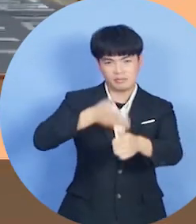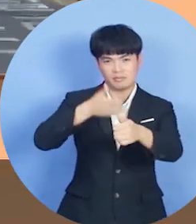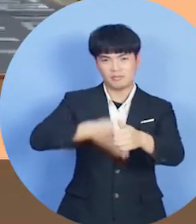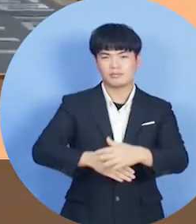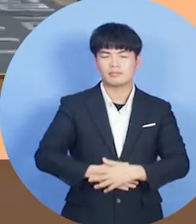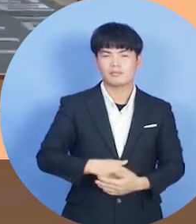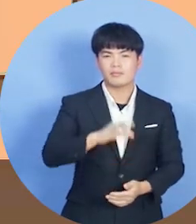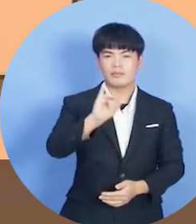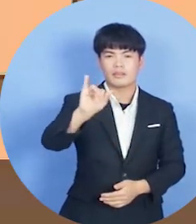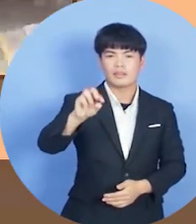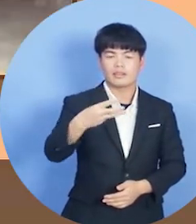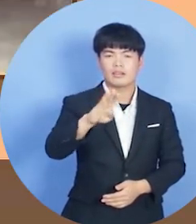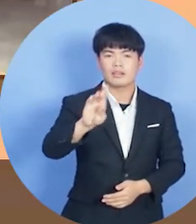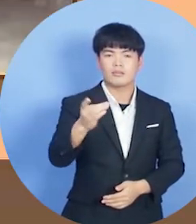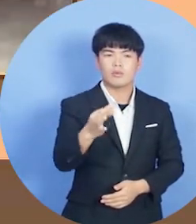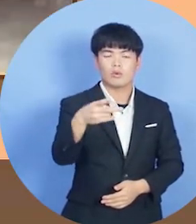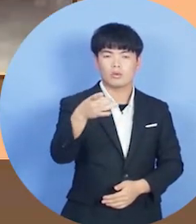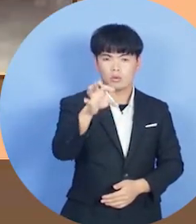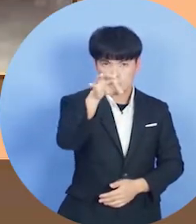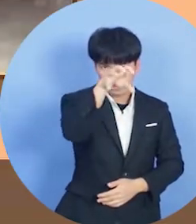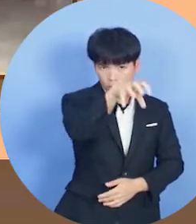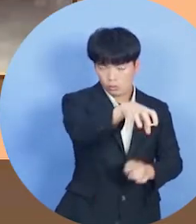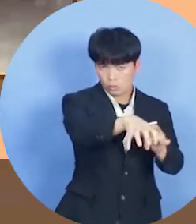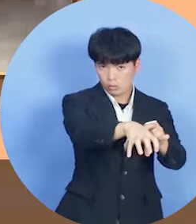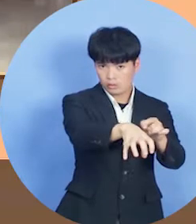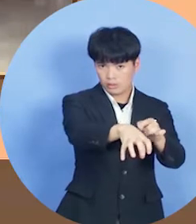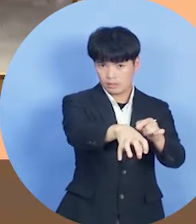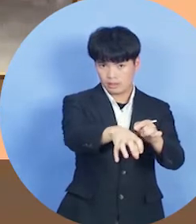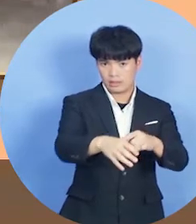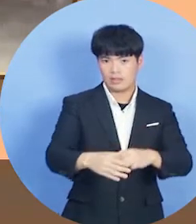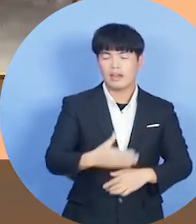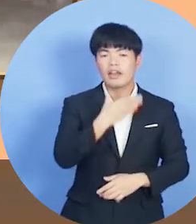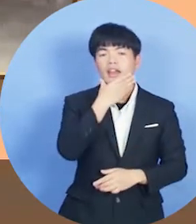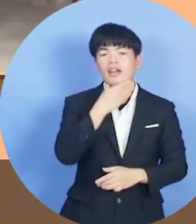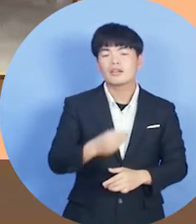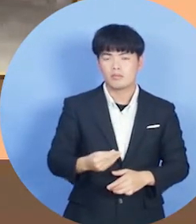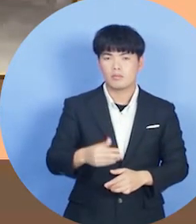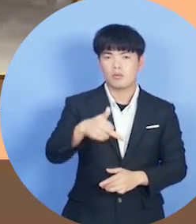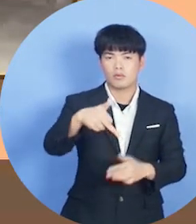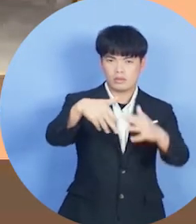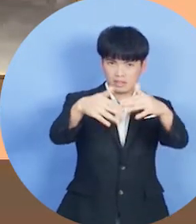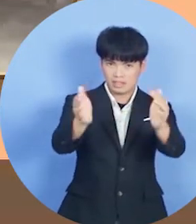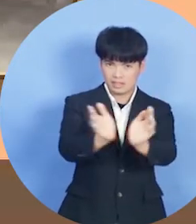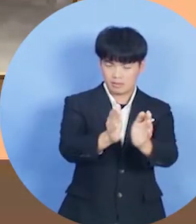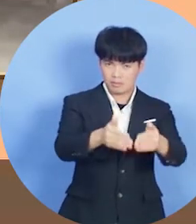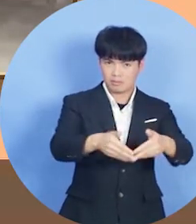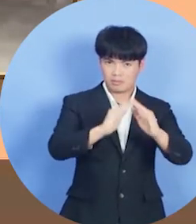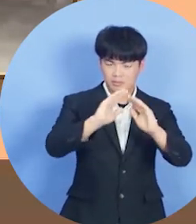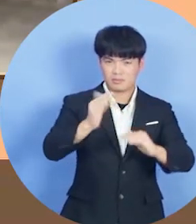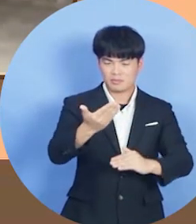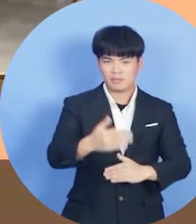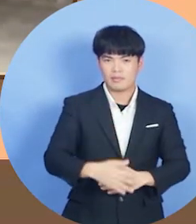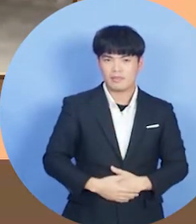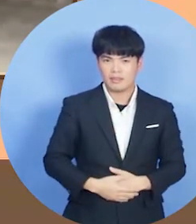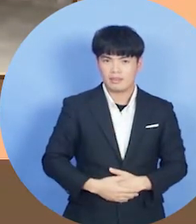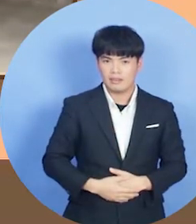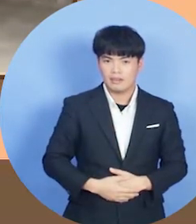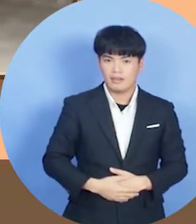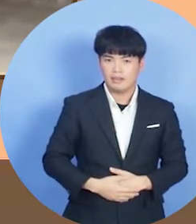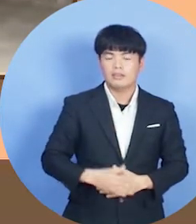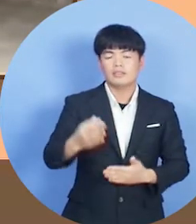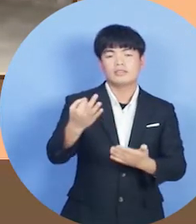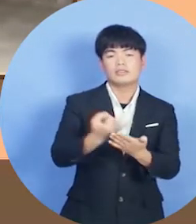바랍니다. 일봉동이 복지사각지대의 어려운 이웃을 발굴하기 위해 일봉동 행복함을 설치했습니다.